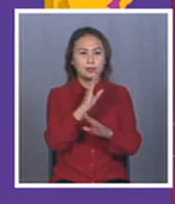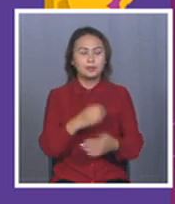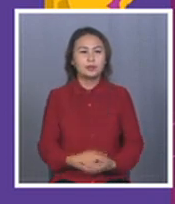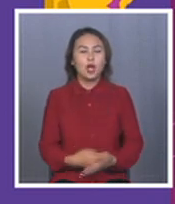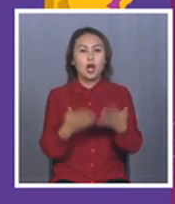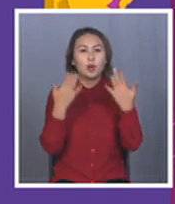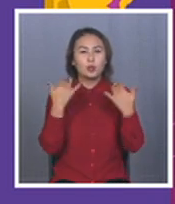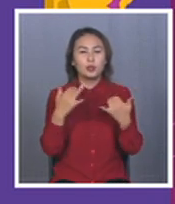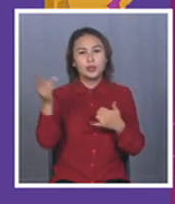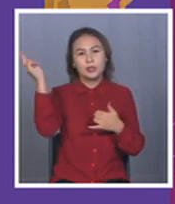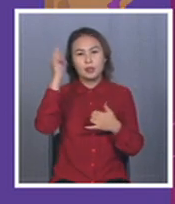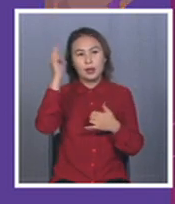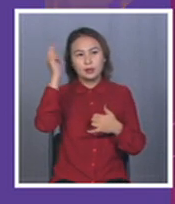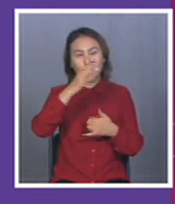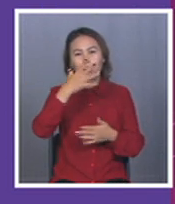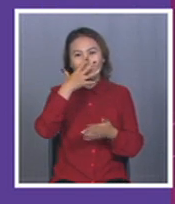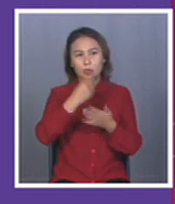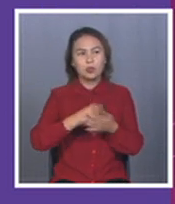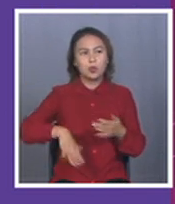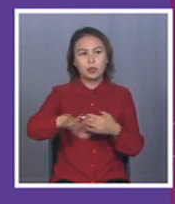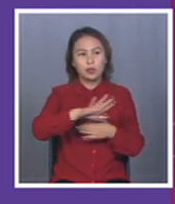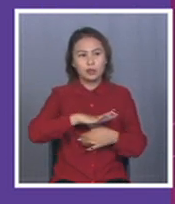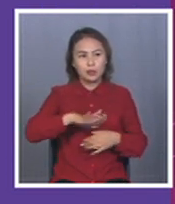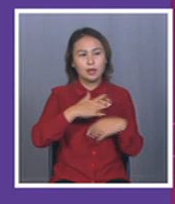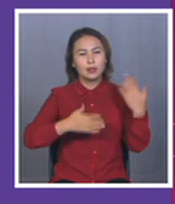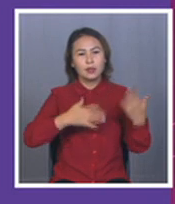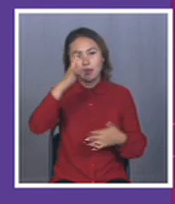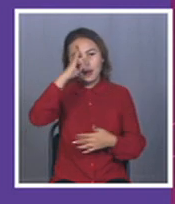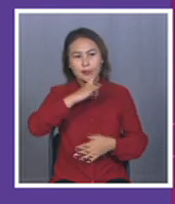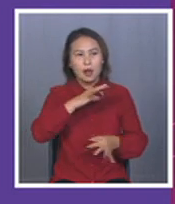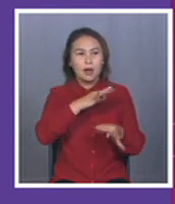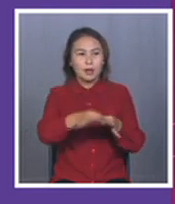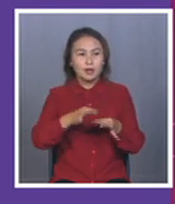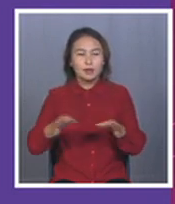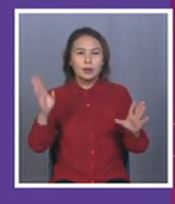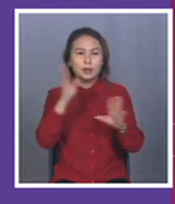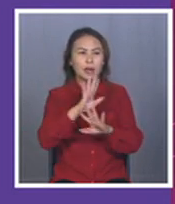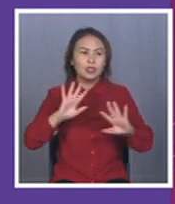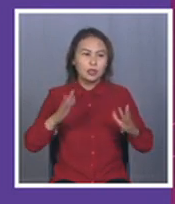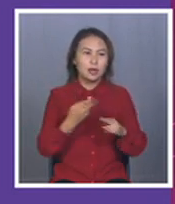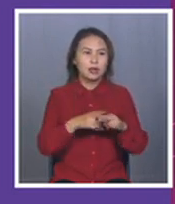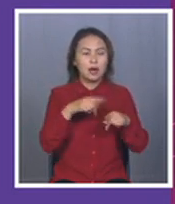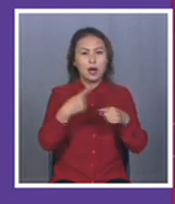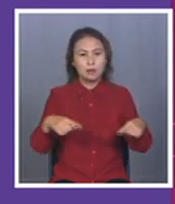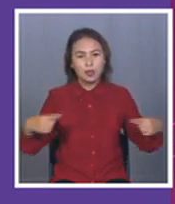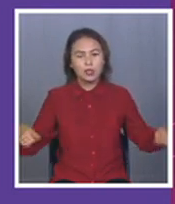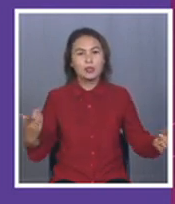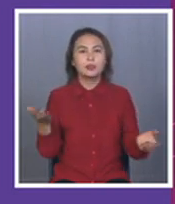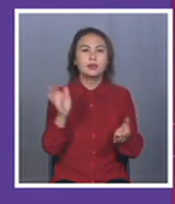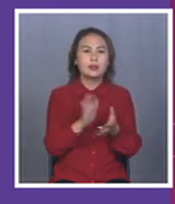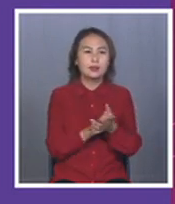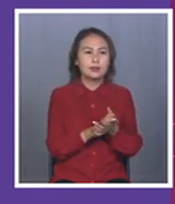Бүгінгі сабақта өз өңіріндегі және Қазақстан аймақтарындағы табиғат жағдайларының